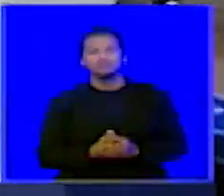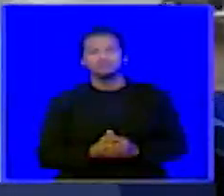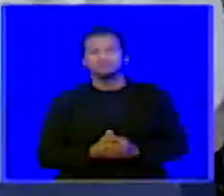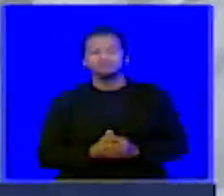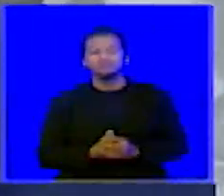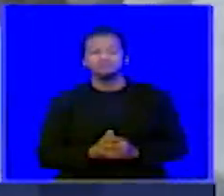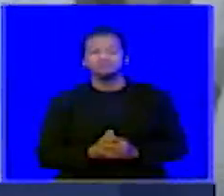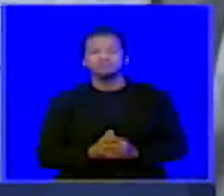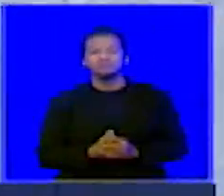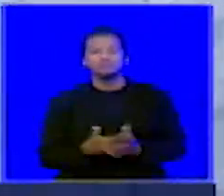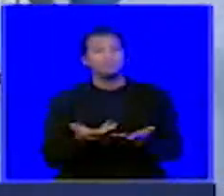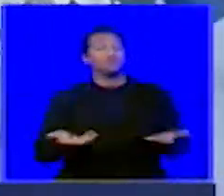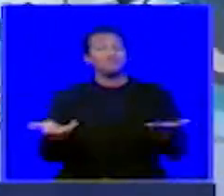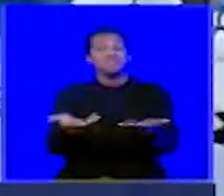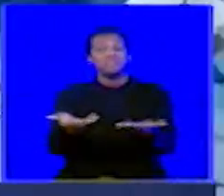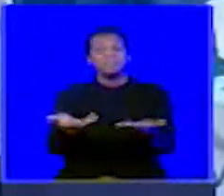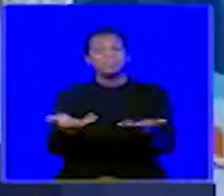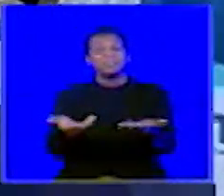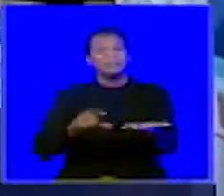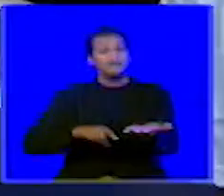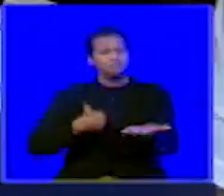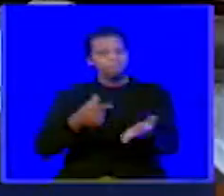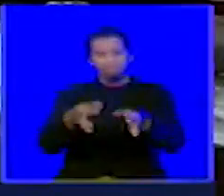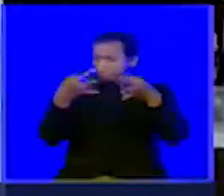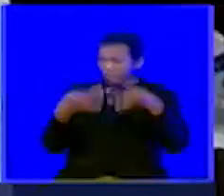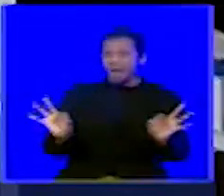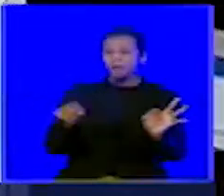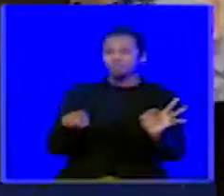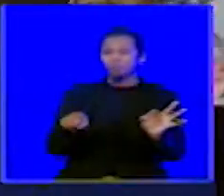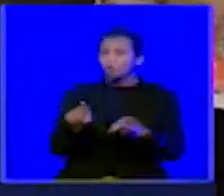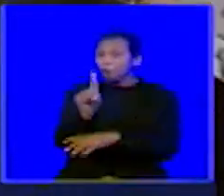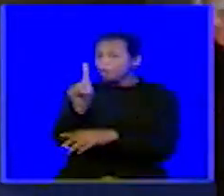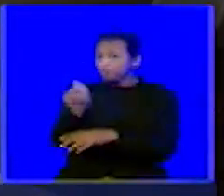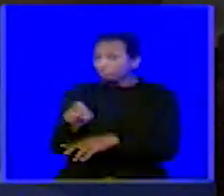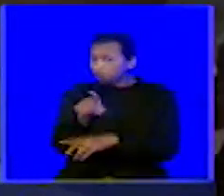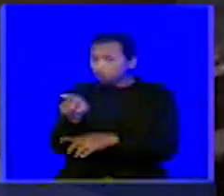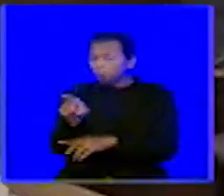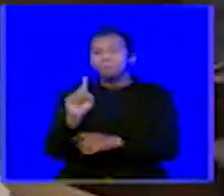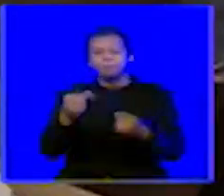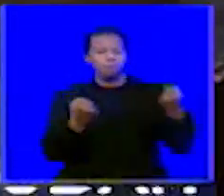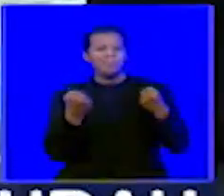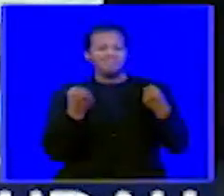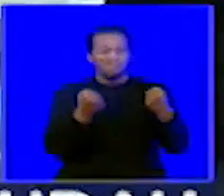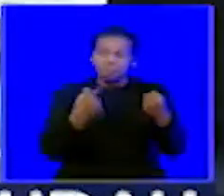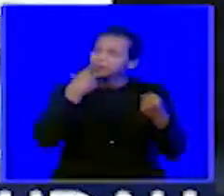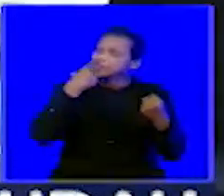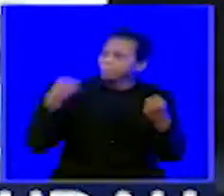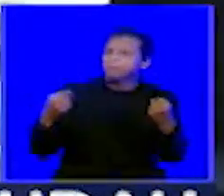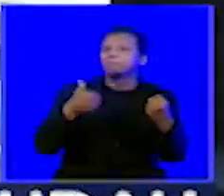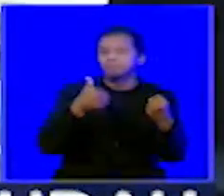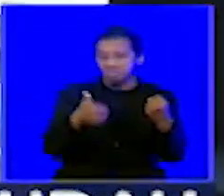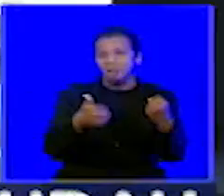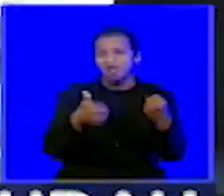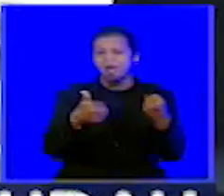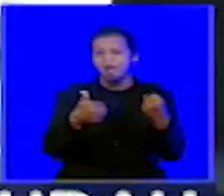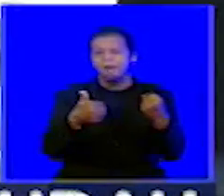Di masa adaptasi kebiasaan baru, kebutuhan akan tes usap atau swab PCR test telah menjadi kebutuhan masyarakat. Bahkan di tengah